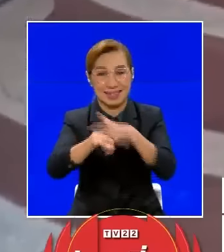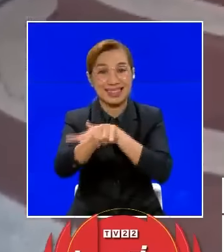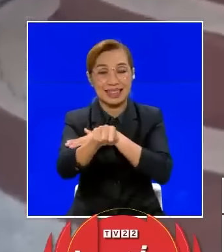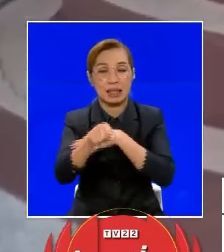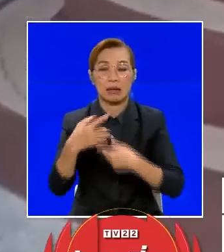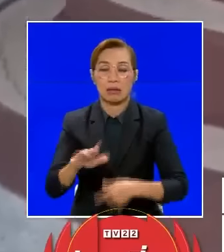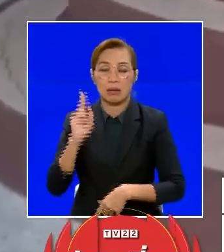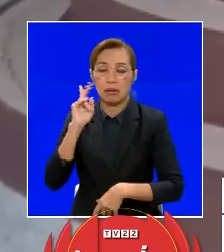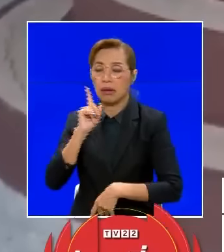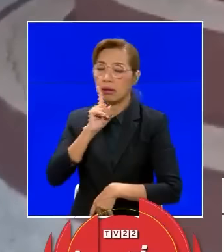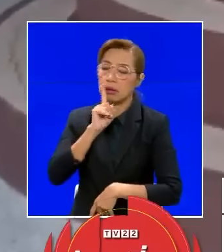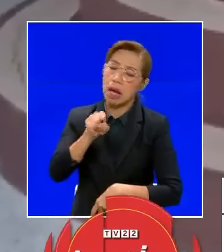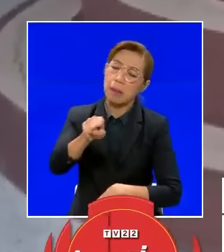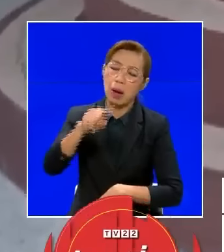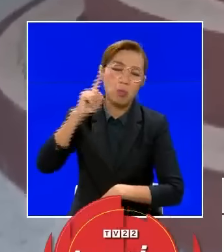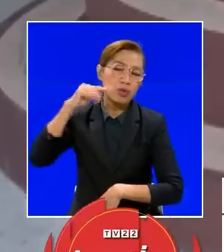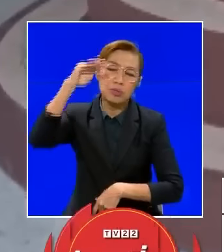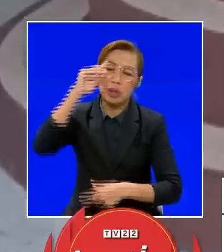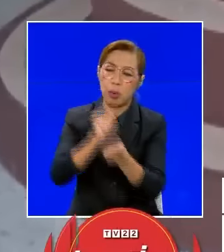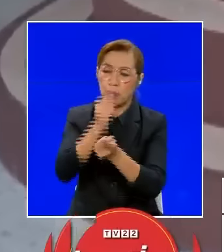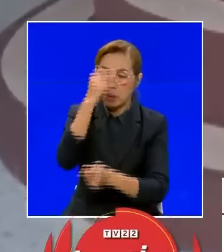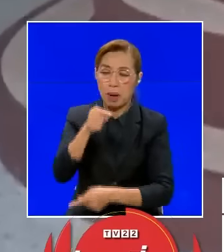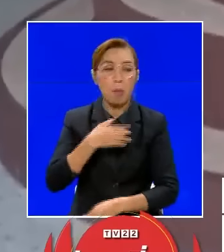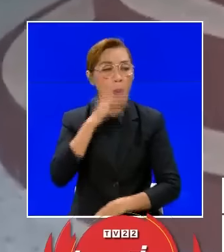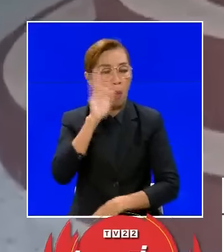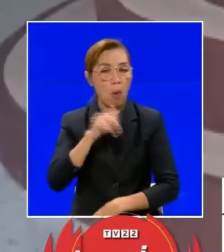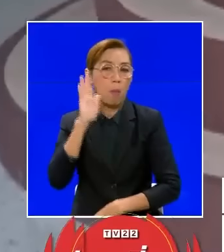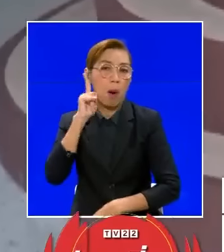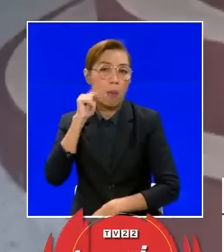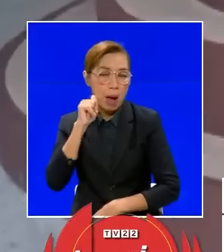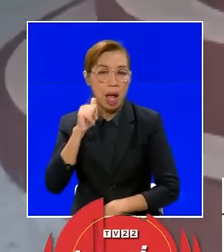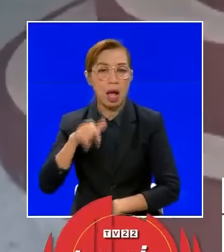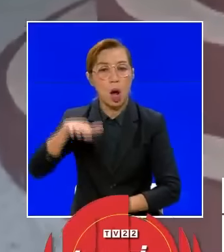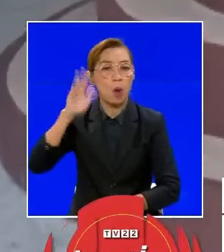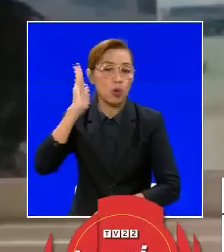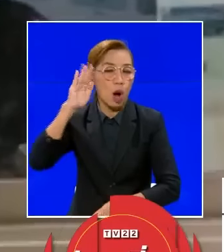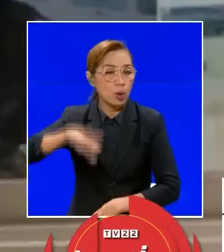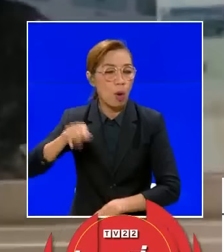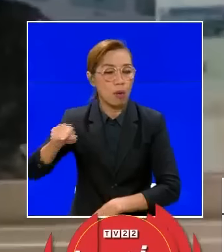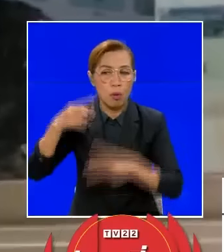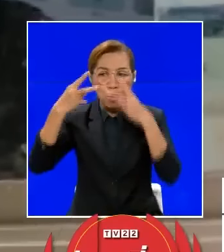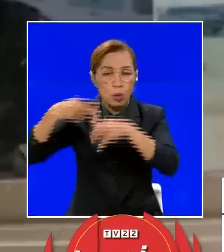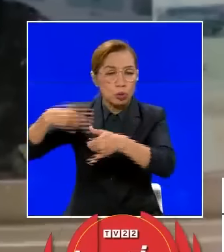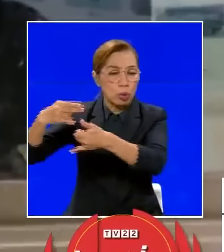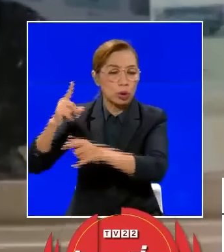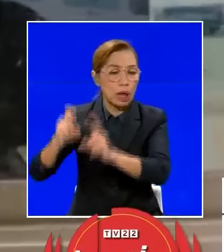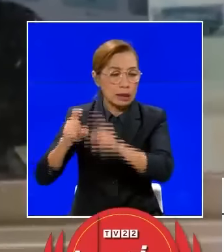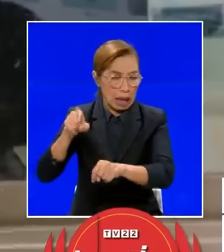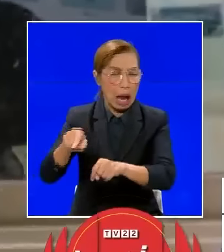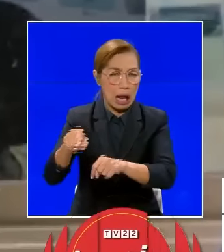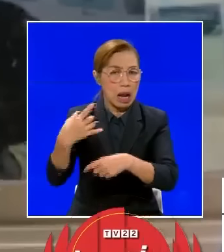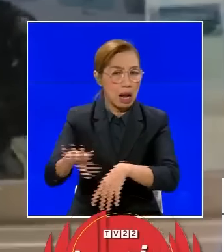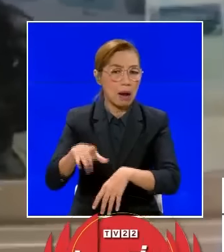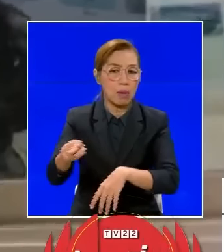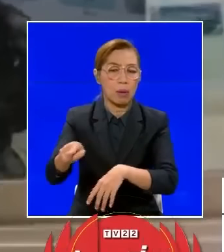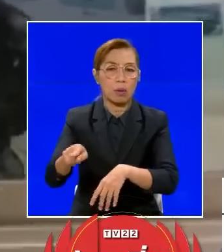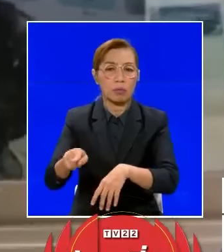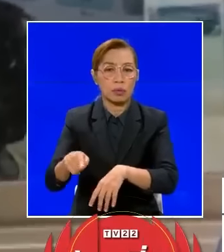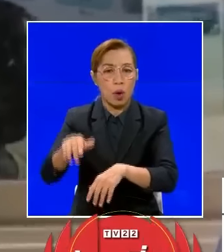ทพทศพรบอกทั้งพ่อทั้งแม่พี่ชายน้องชายคนร้ายยิงตายหมดแล้วถูกฝังอยู่ถูกฝัง